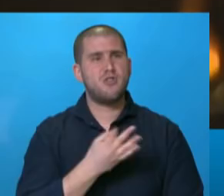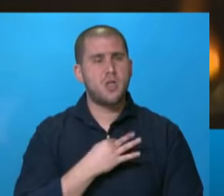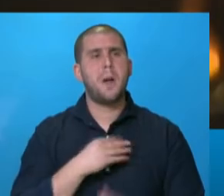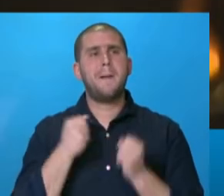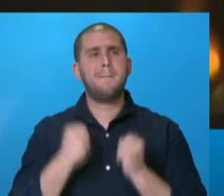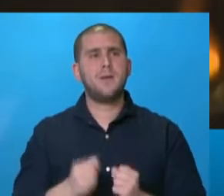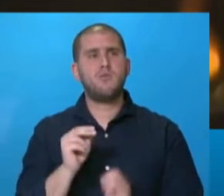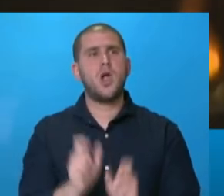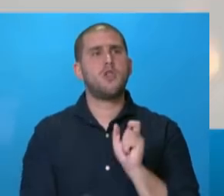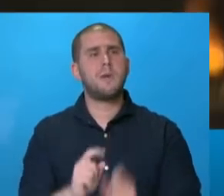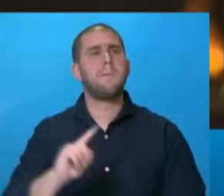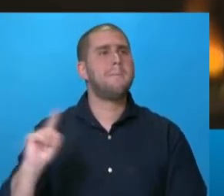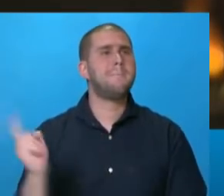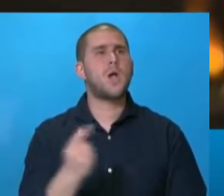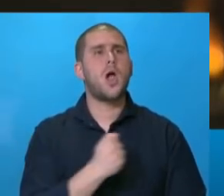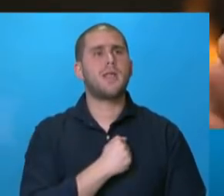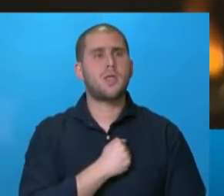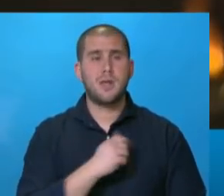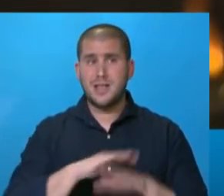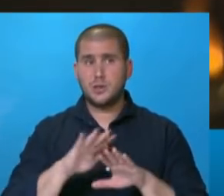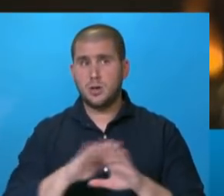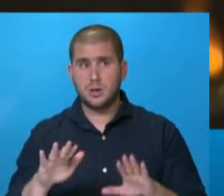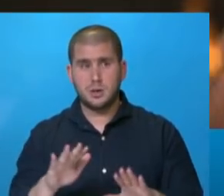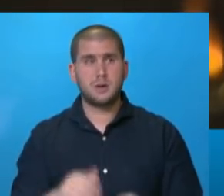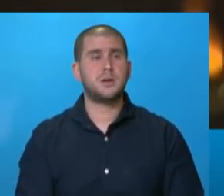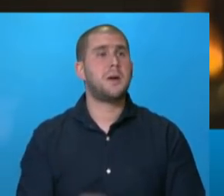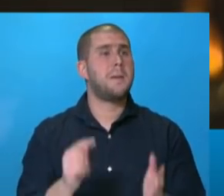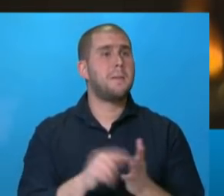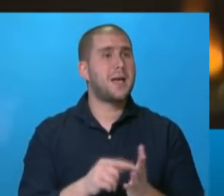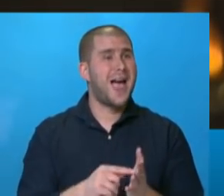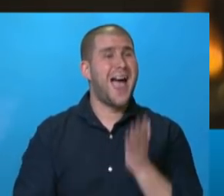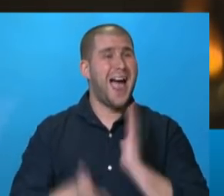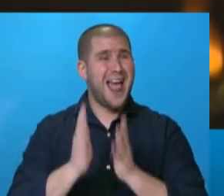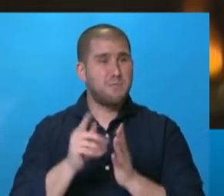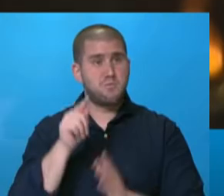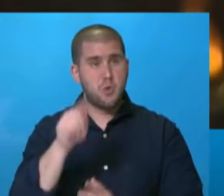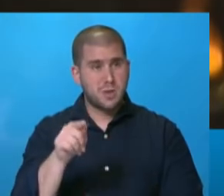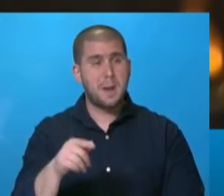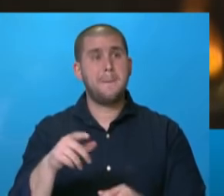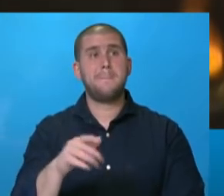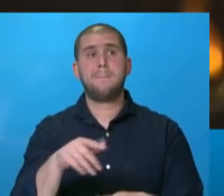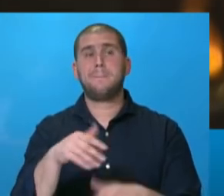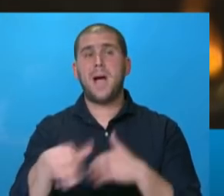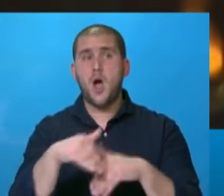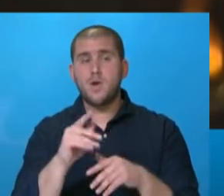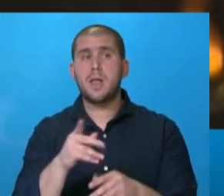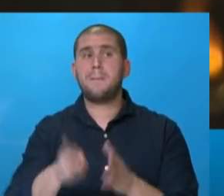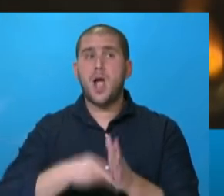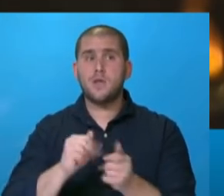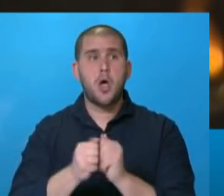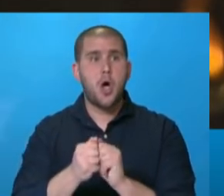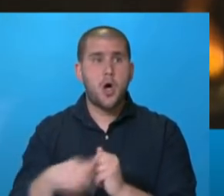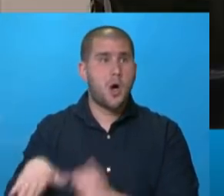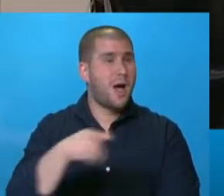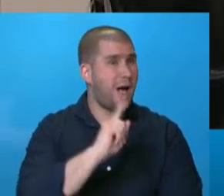for people of all faiths. So no apology. Against the abuse they receive on the streets, on the trains, or in